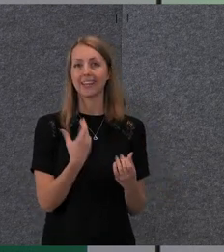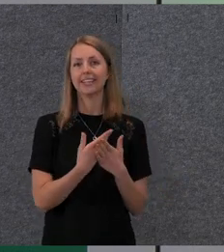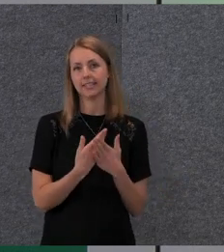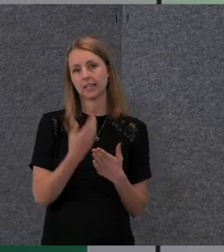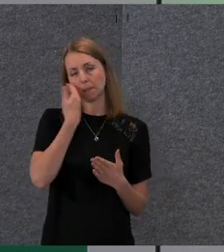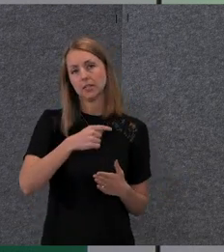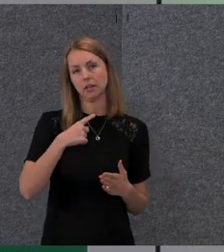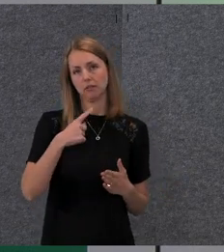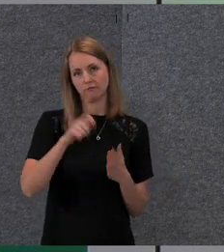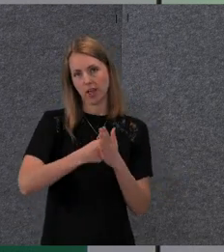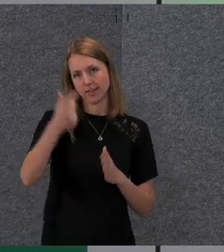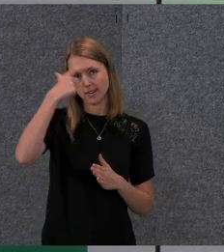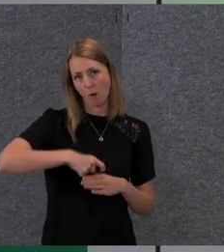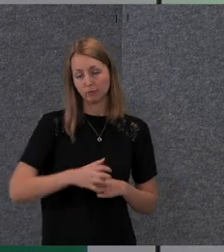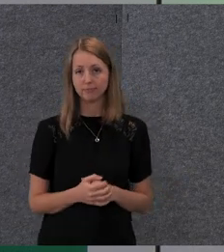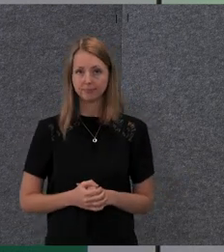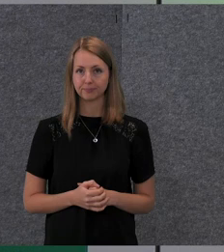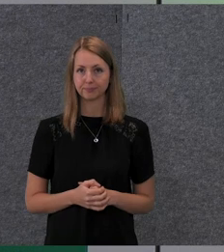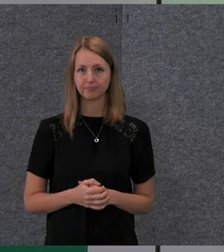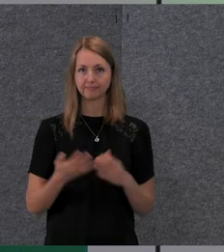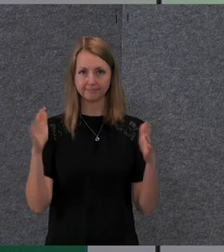um eure Stimme.